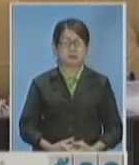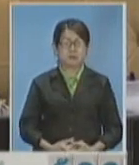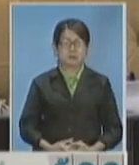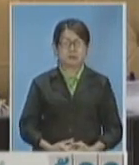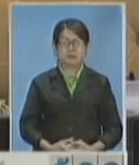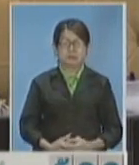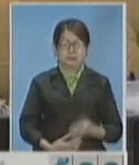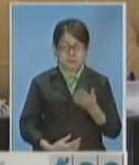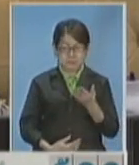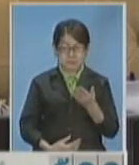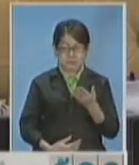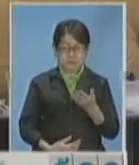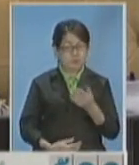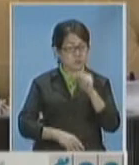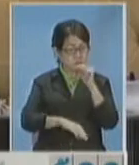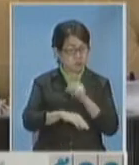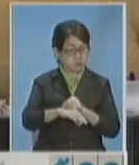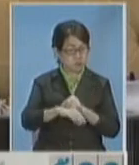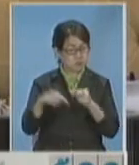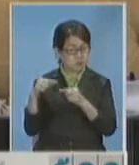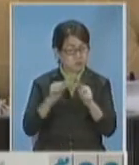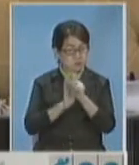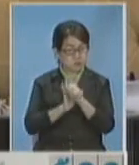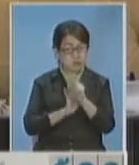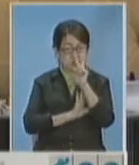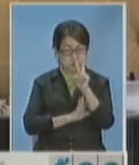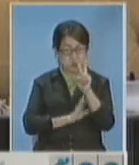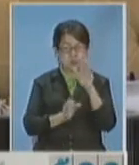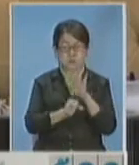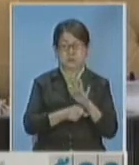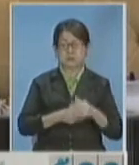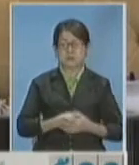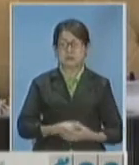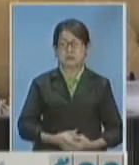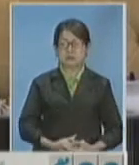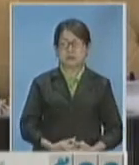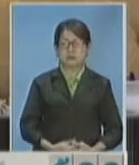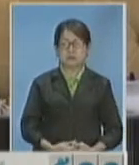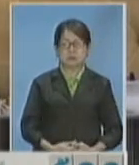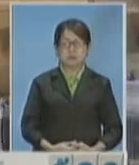ท่านวัชระผมให้เวลาสักนาที2นาทีเชิญนะ